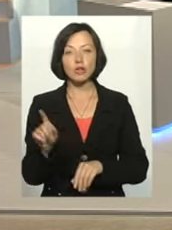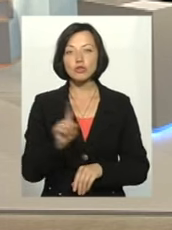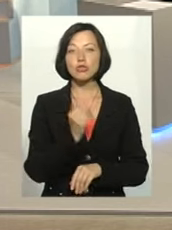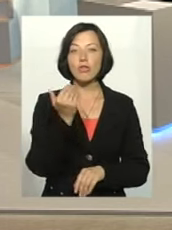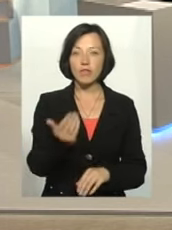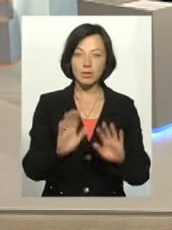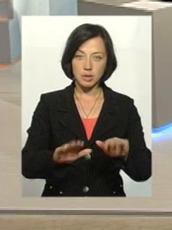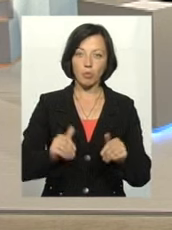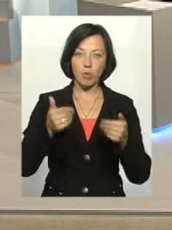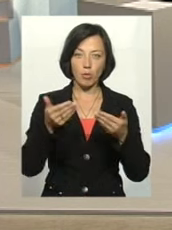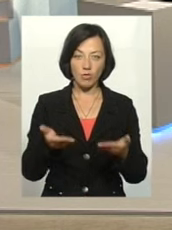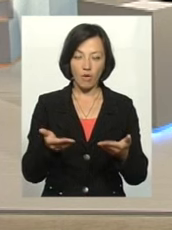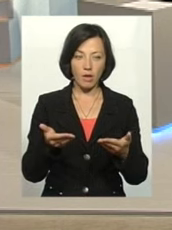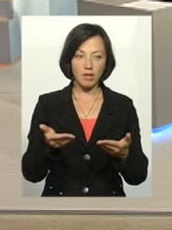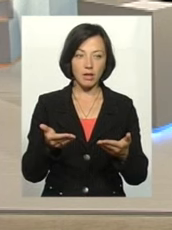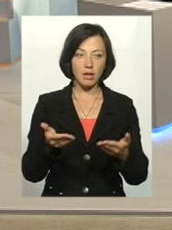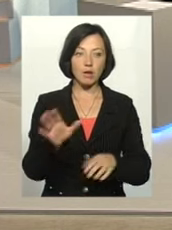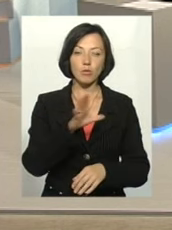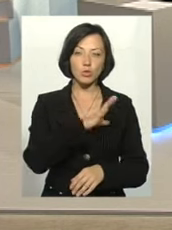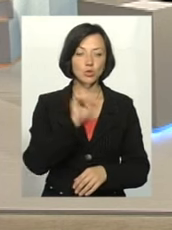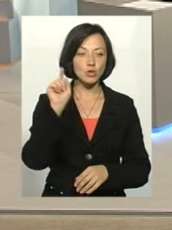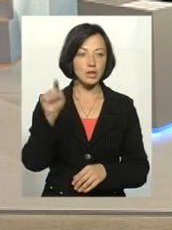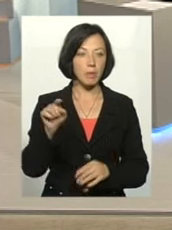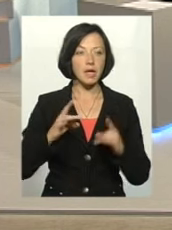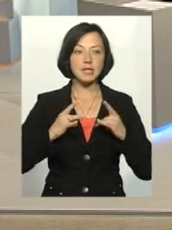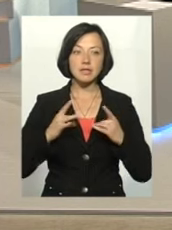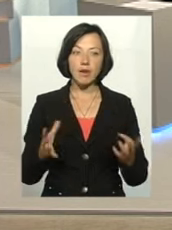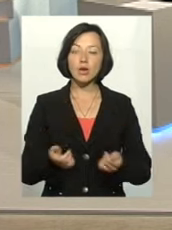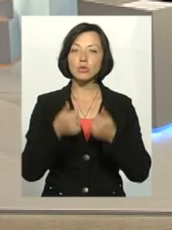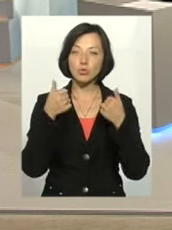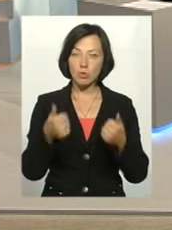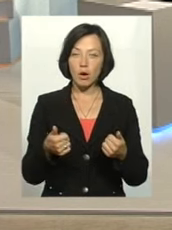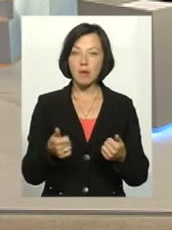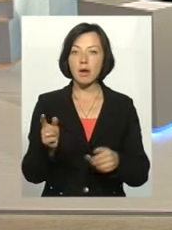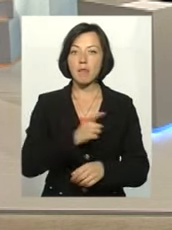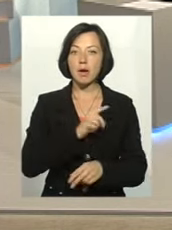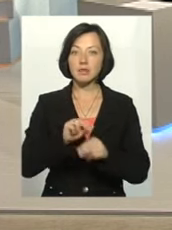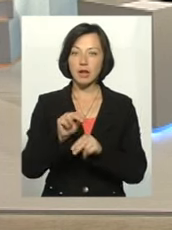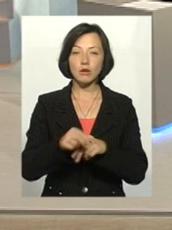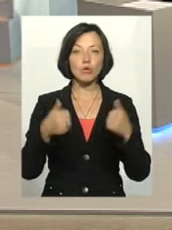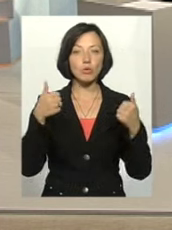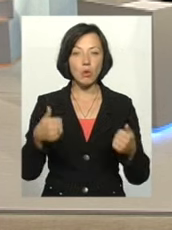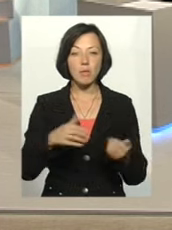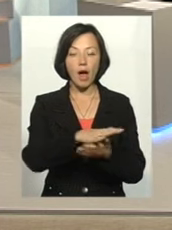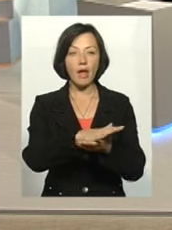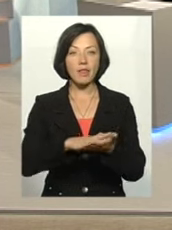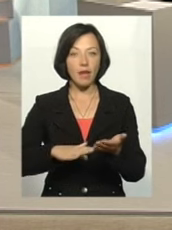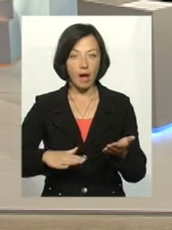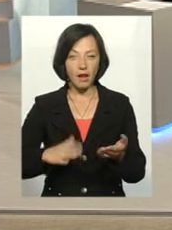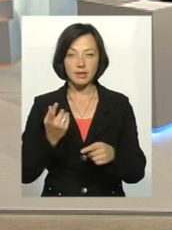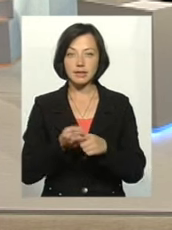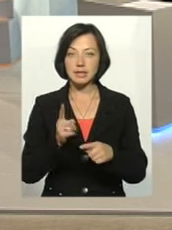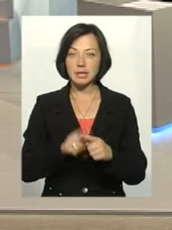їм запропонували, будучи там? Адже свято добре, майстер-клас на один день теж добре, але далі